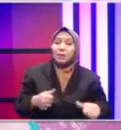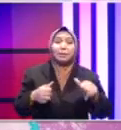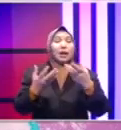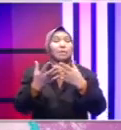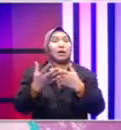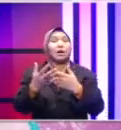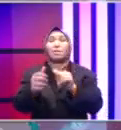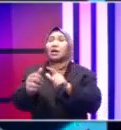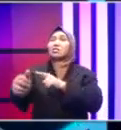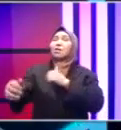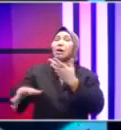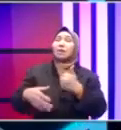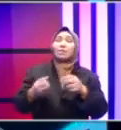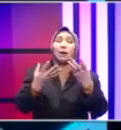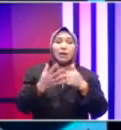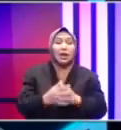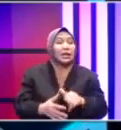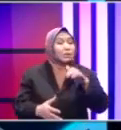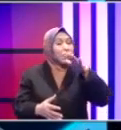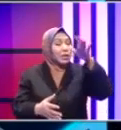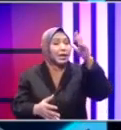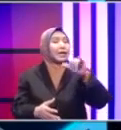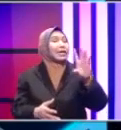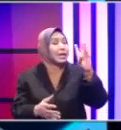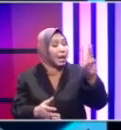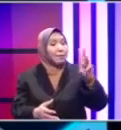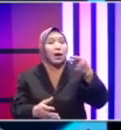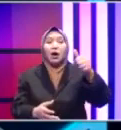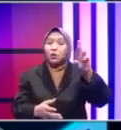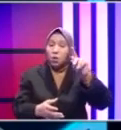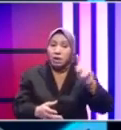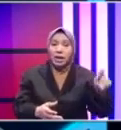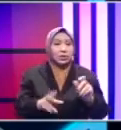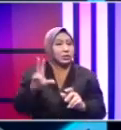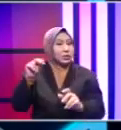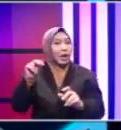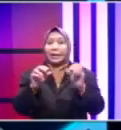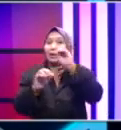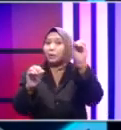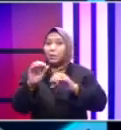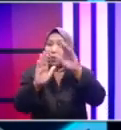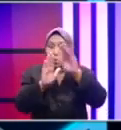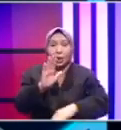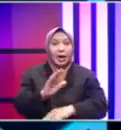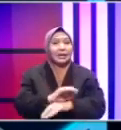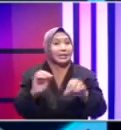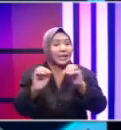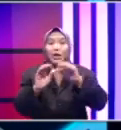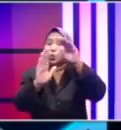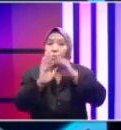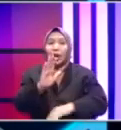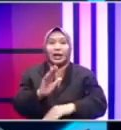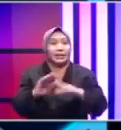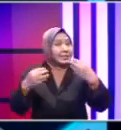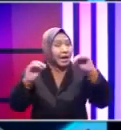abla Bapak harokatnya Rapopo ya sekalian 6 harakat no discount minta maaf tak the